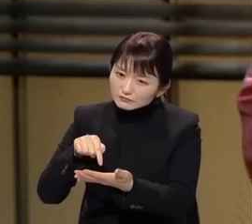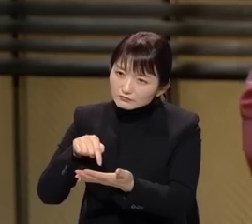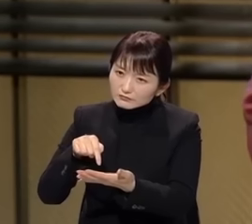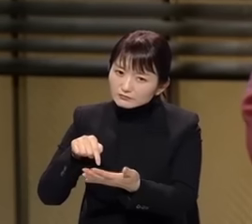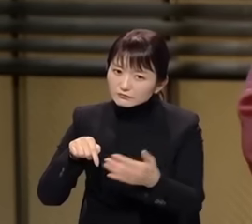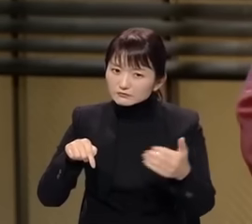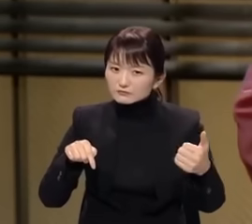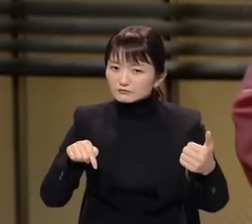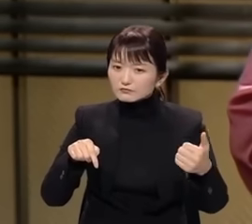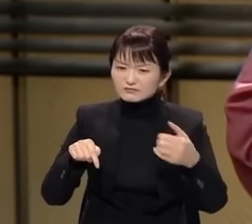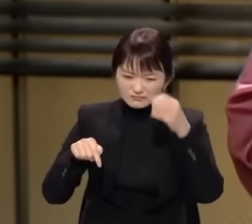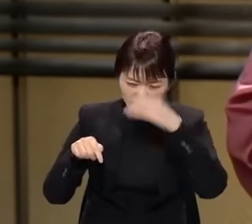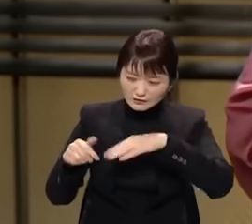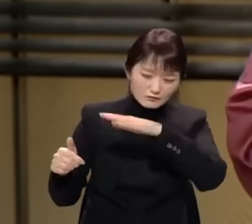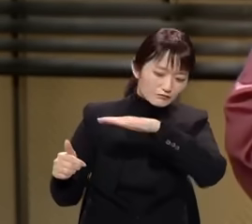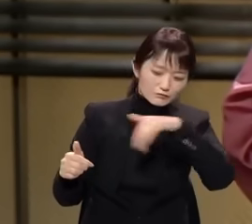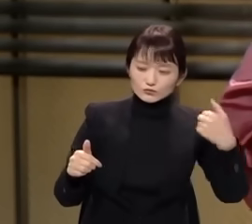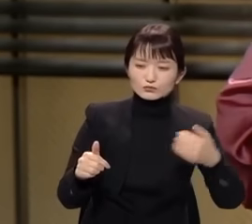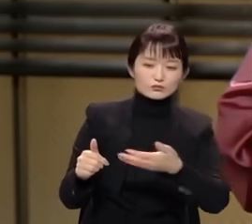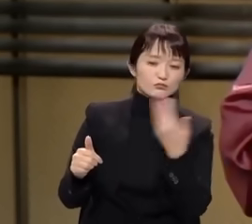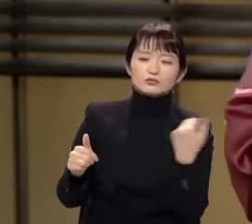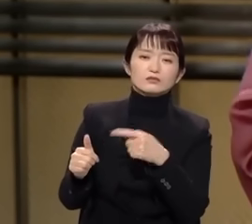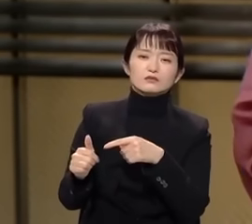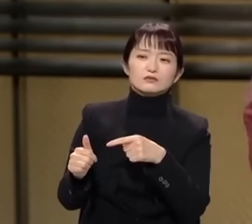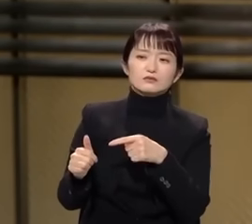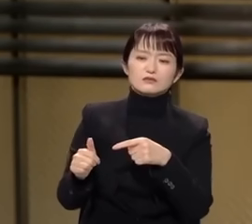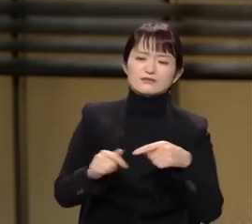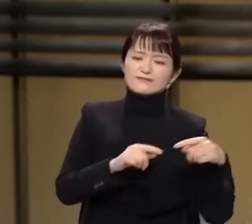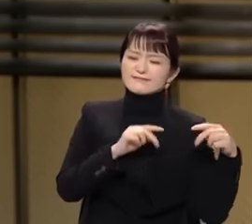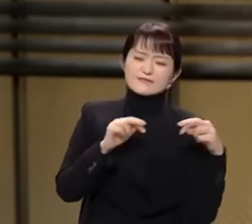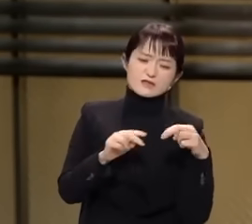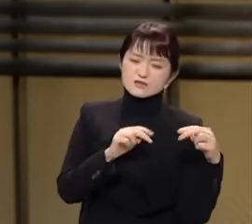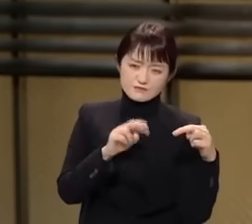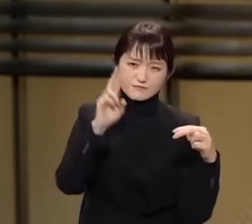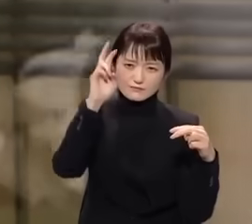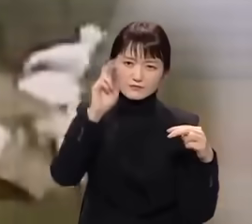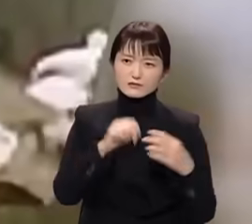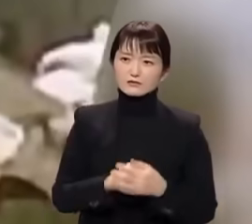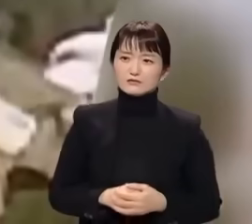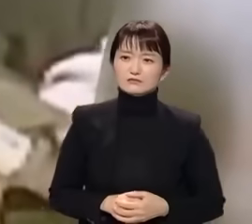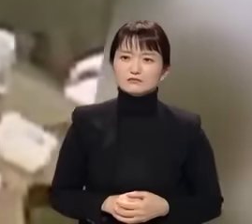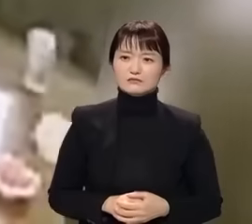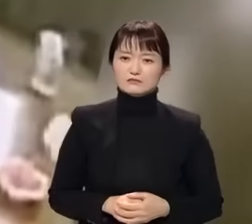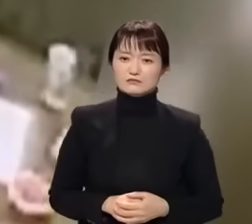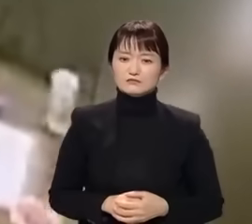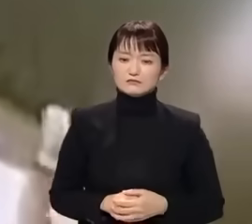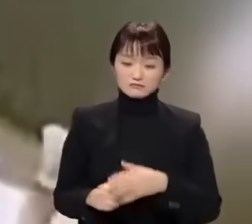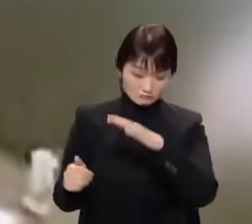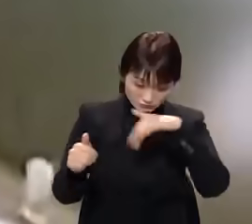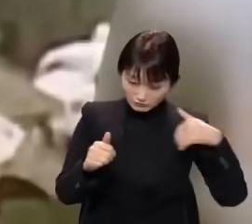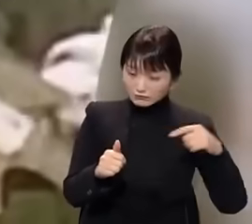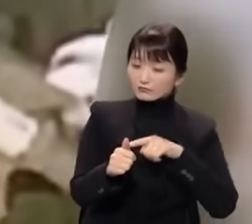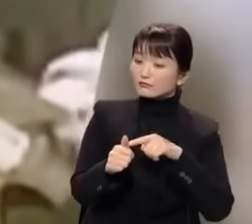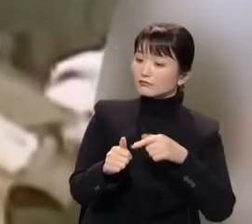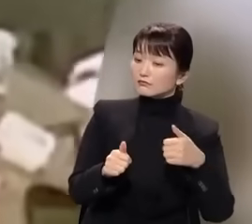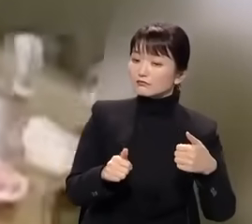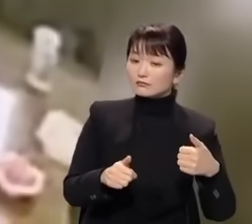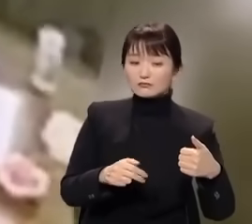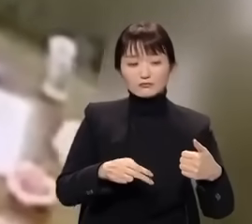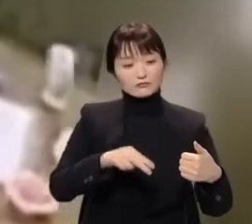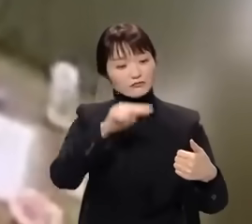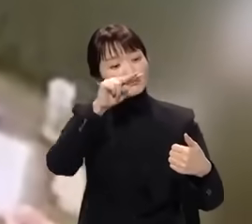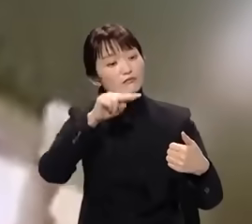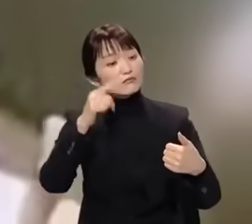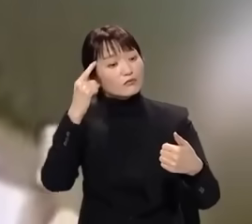게 아니었나 싶어요. 그러니까 식당 밖으로 피해자를 이제 가해자가 불러냈잖아요. 그런데 왜 쳐다보냐. 저요? 그러면서